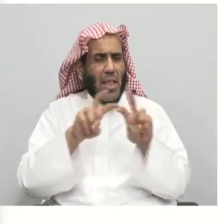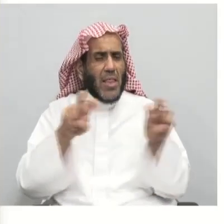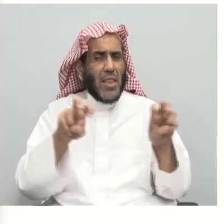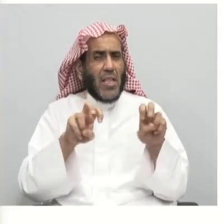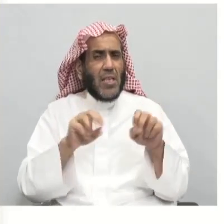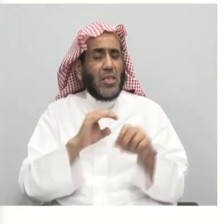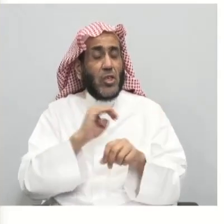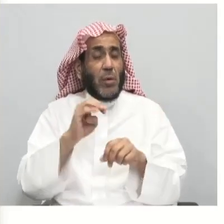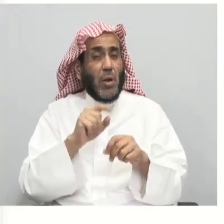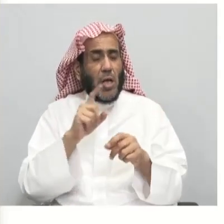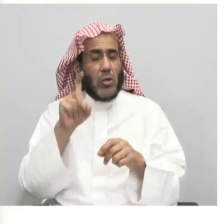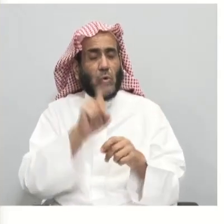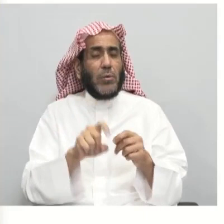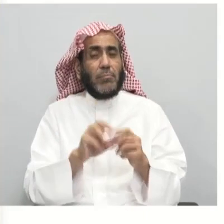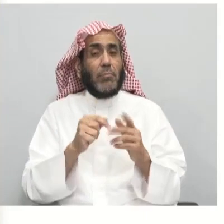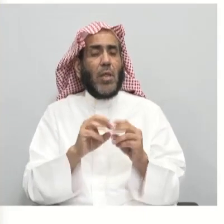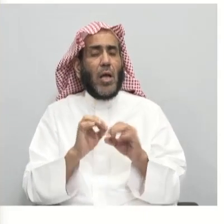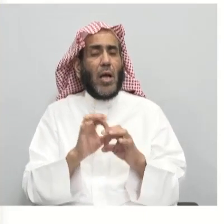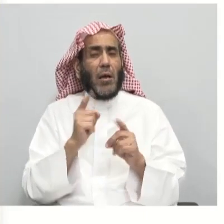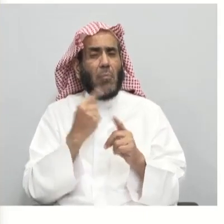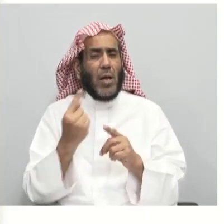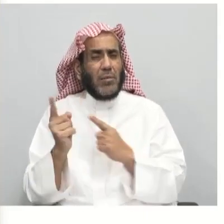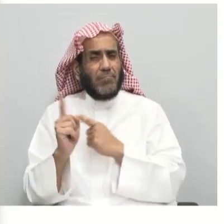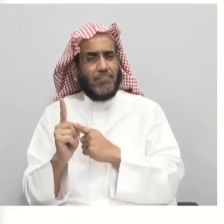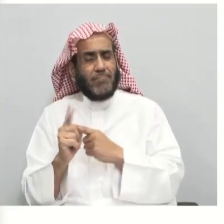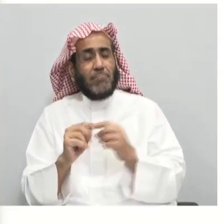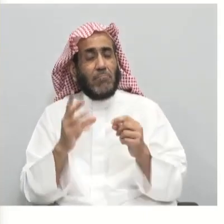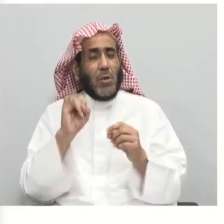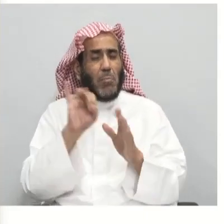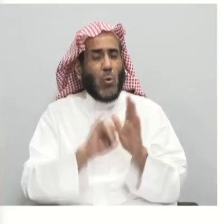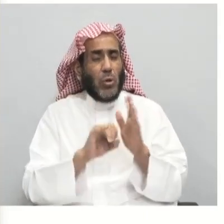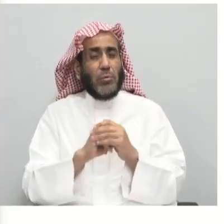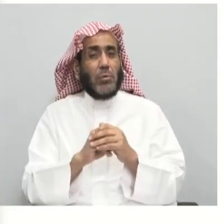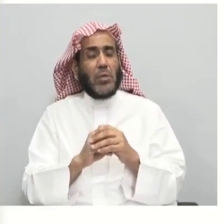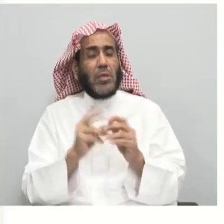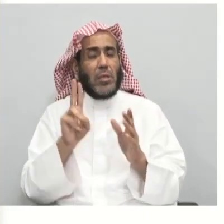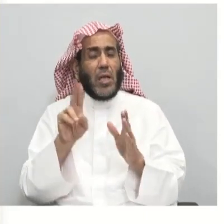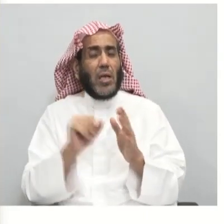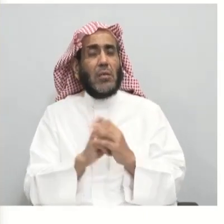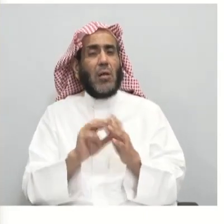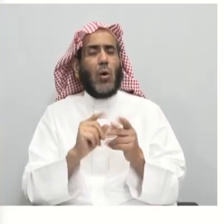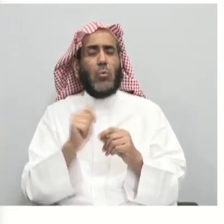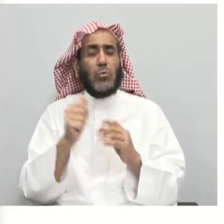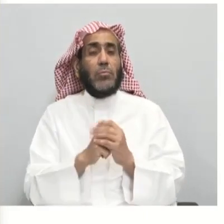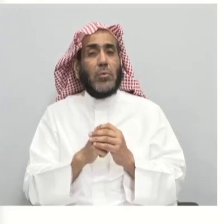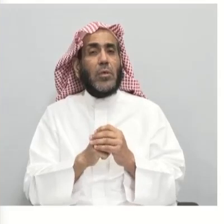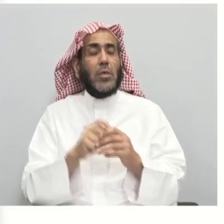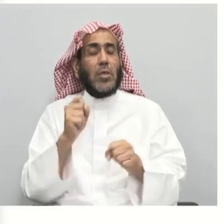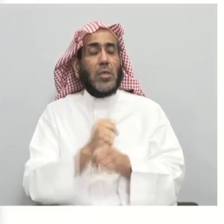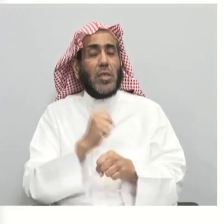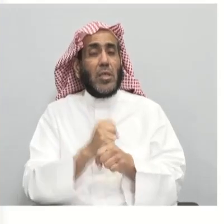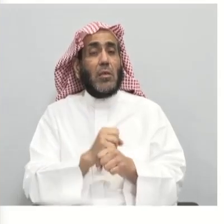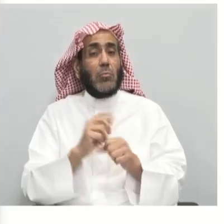اجابه لهذا السؤال اذا هذه احد الملحوظات او التعليقات او الرموز استخدام